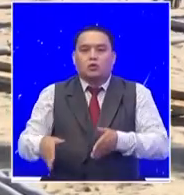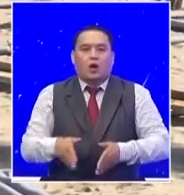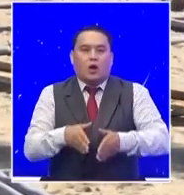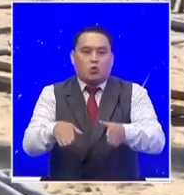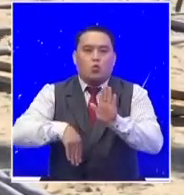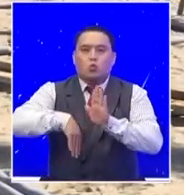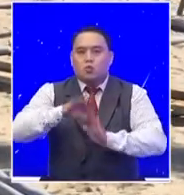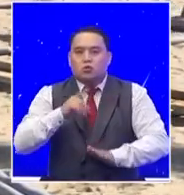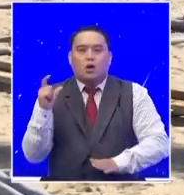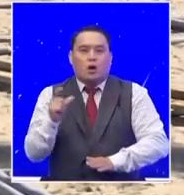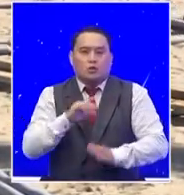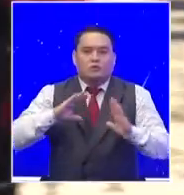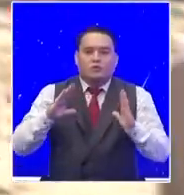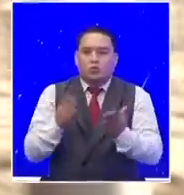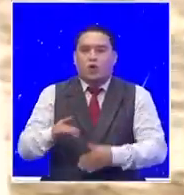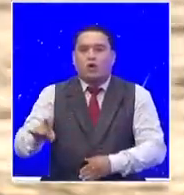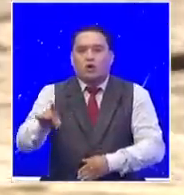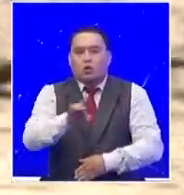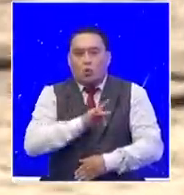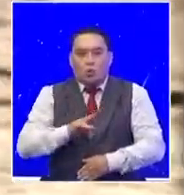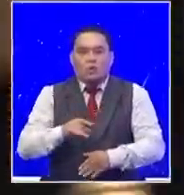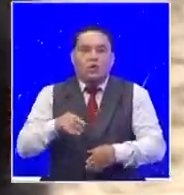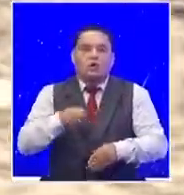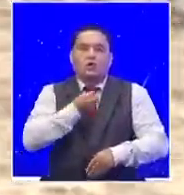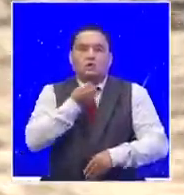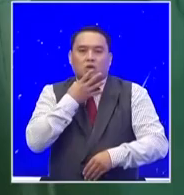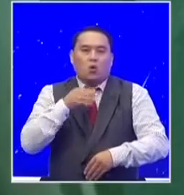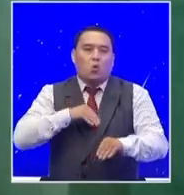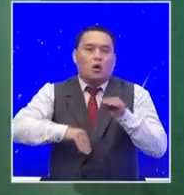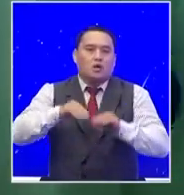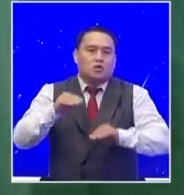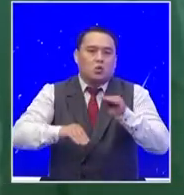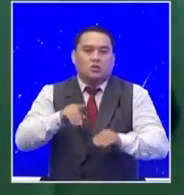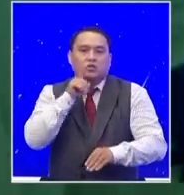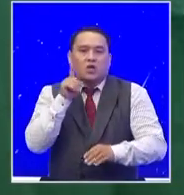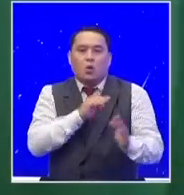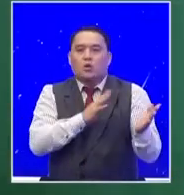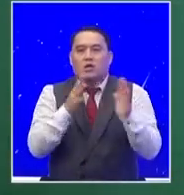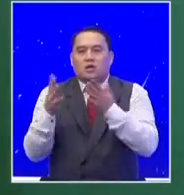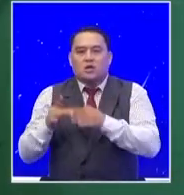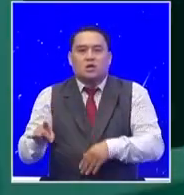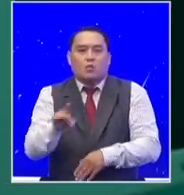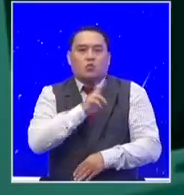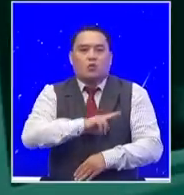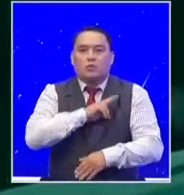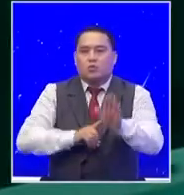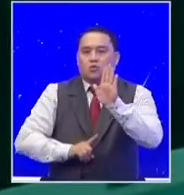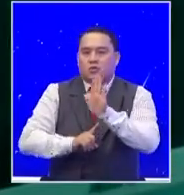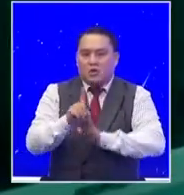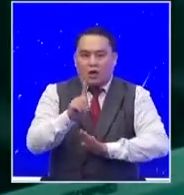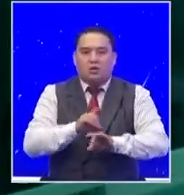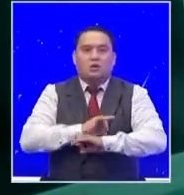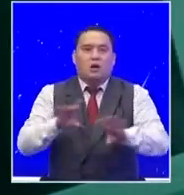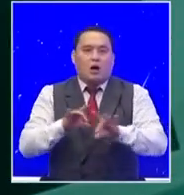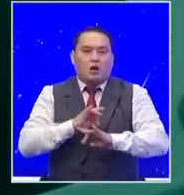дороги, улучшится экологическая ситуация в регионах путем озеленения населенных пунктов и лесных зон. Работа в этих направлениях уже начата. Как